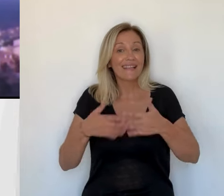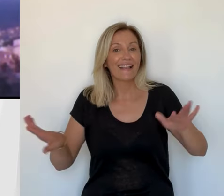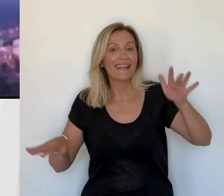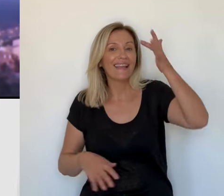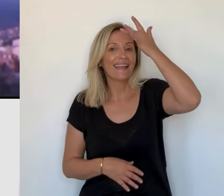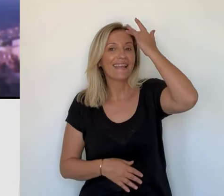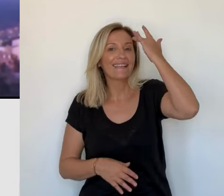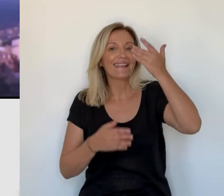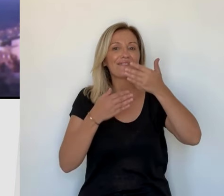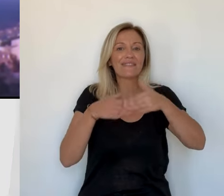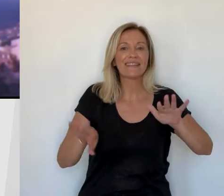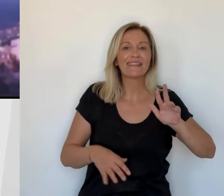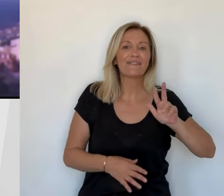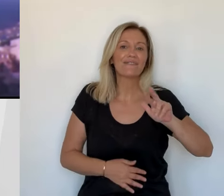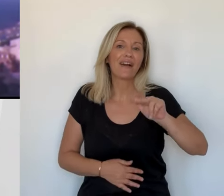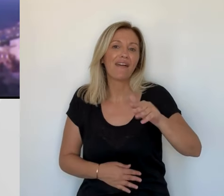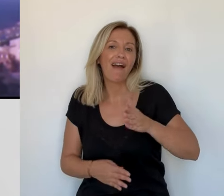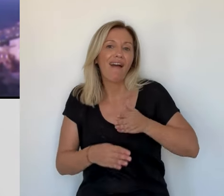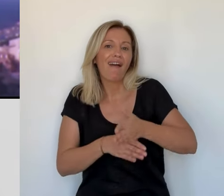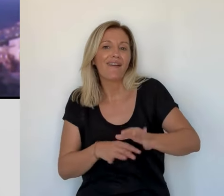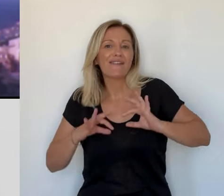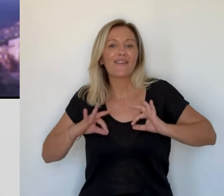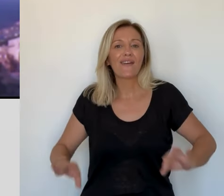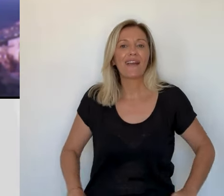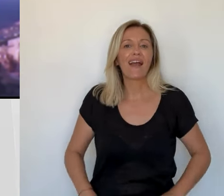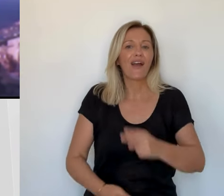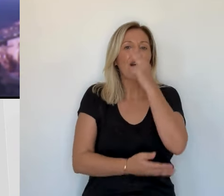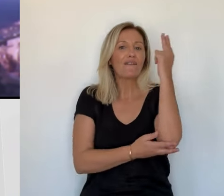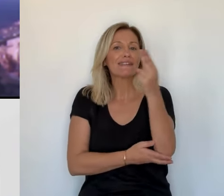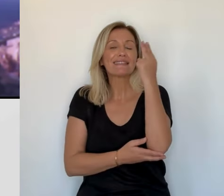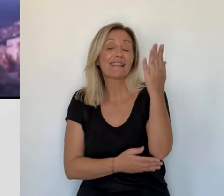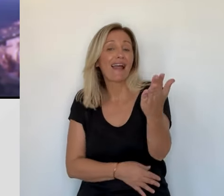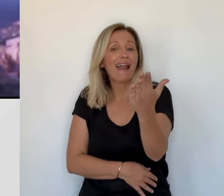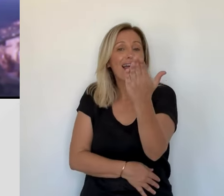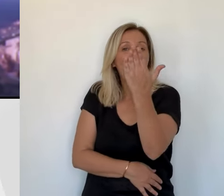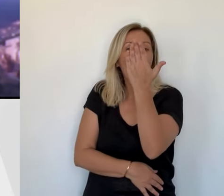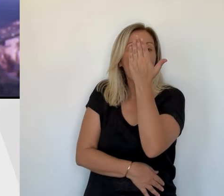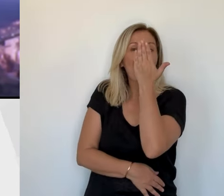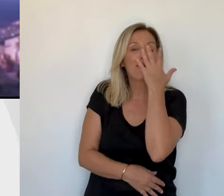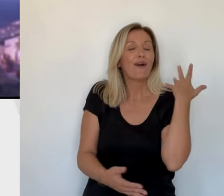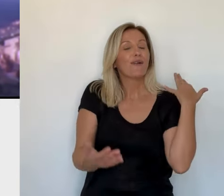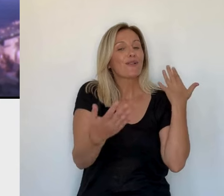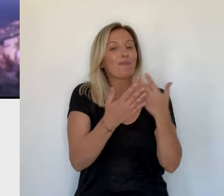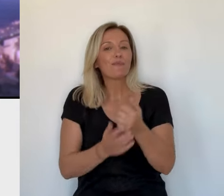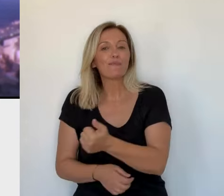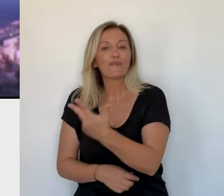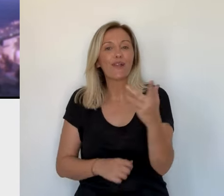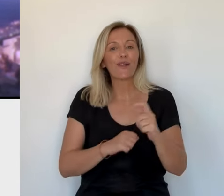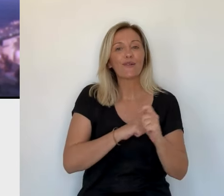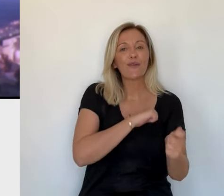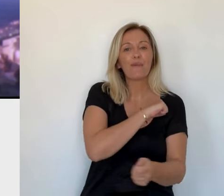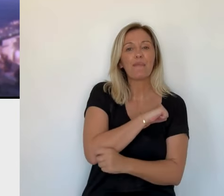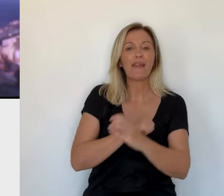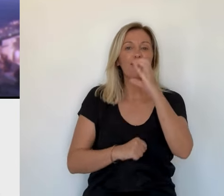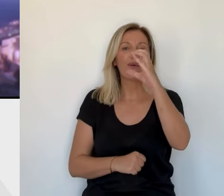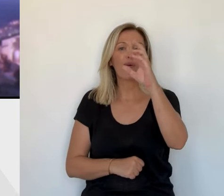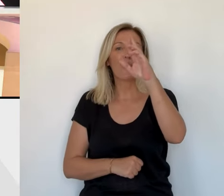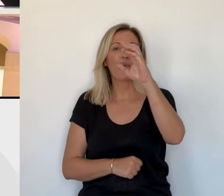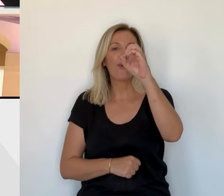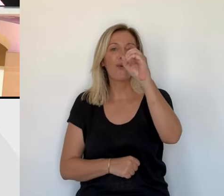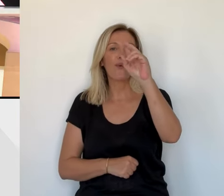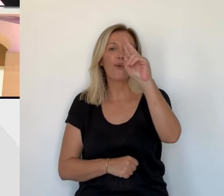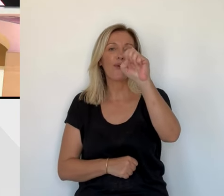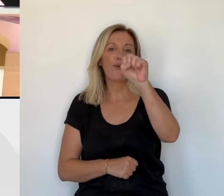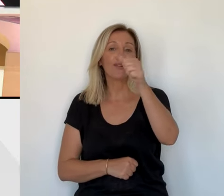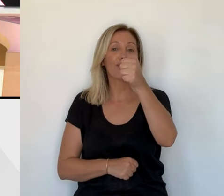Ça y est, l'été touche à sa fin, plus que quelques jours avant la rentrée scolaire et universitaire, et à Corte, depuis plusieurs semaines déjà, le Crous